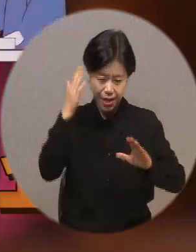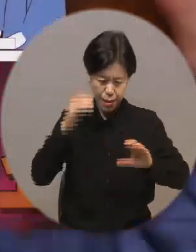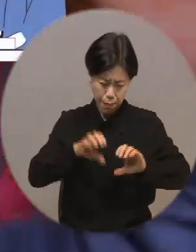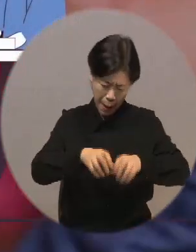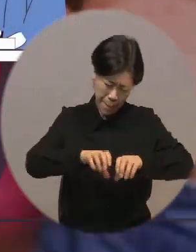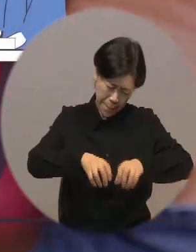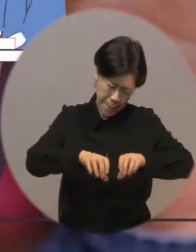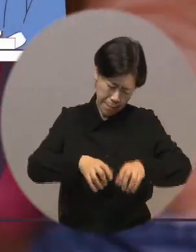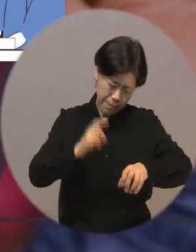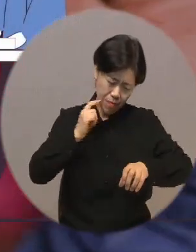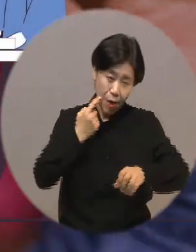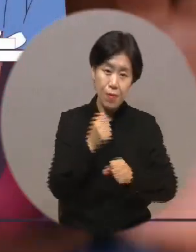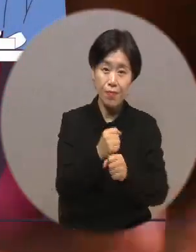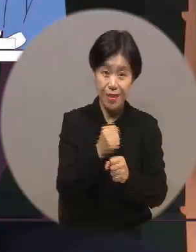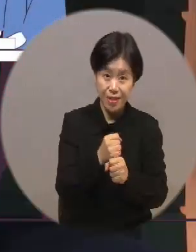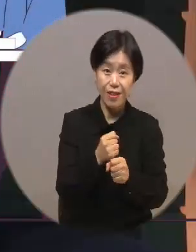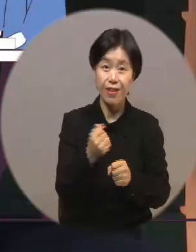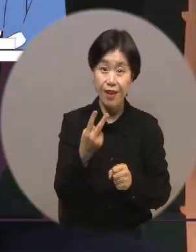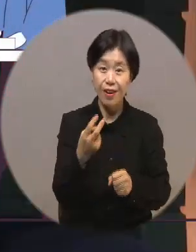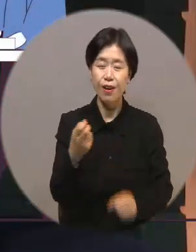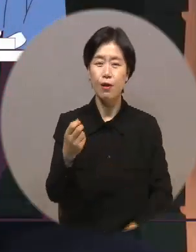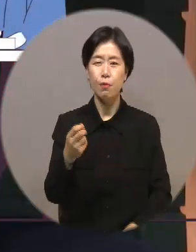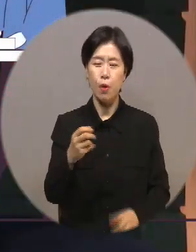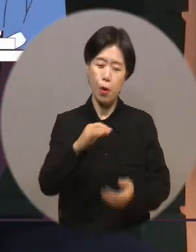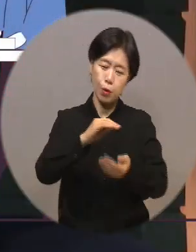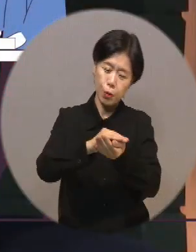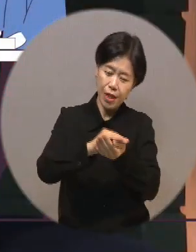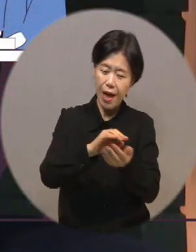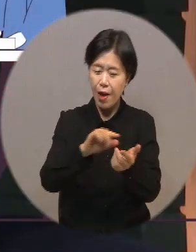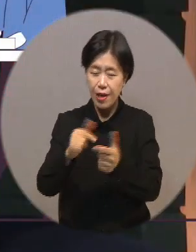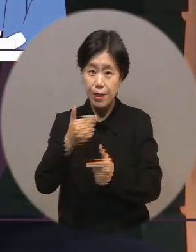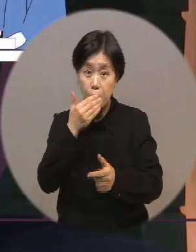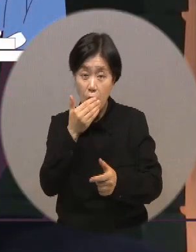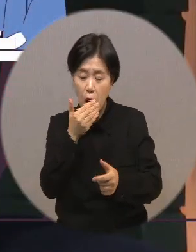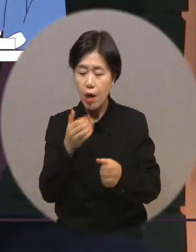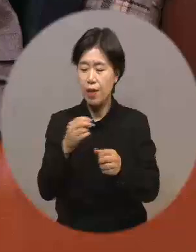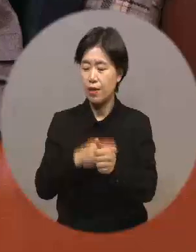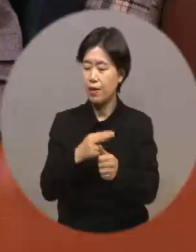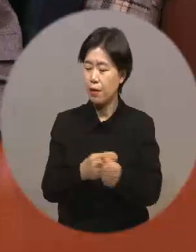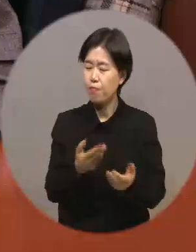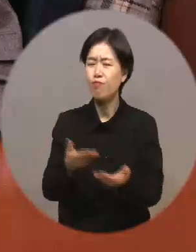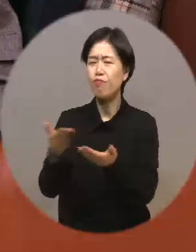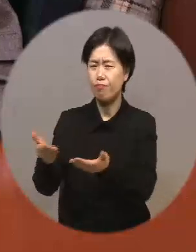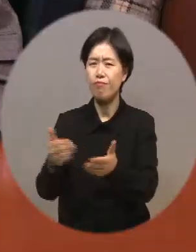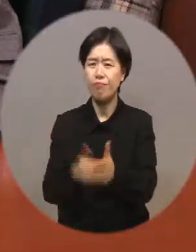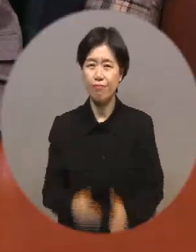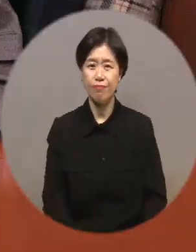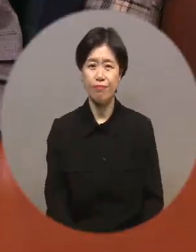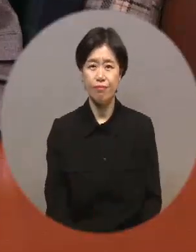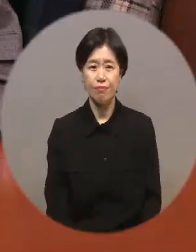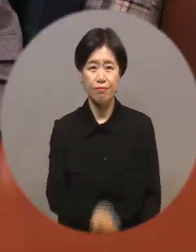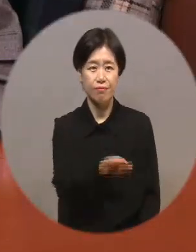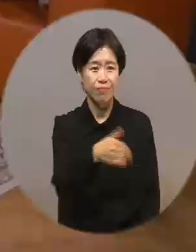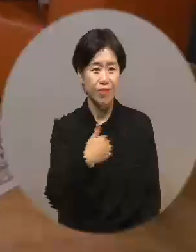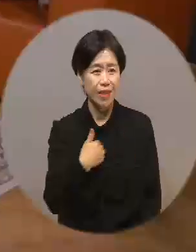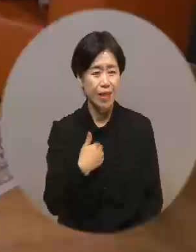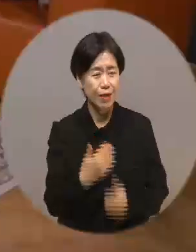어머나. 일부러 5단짜리 도시락도 제가 직접 만들어서 선생님 보내기도 하고 했었죠. 대표님 저희 집에 와주시면 안